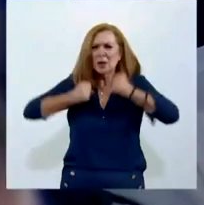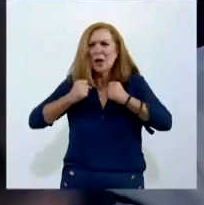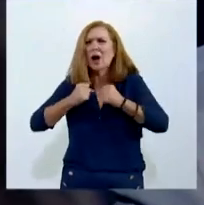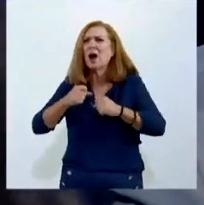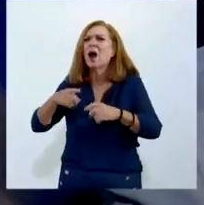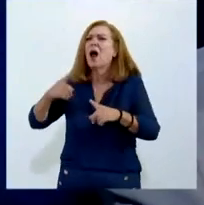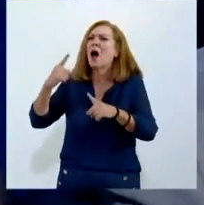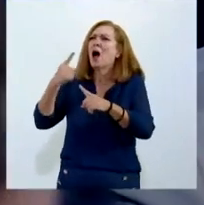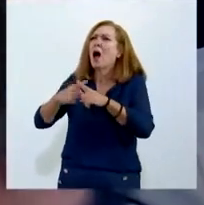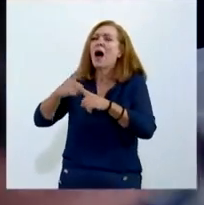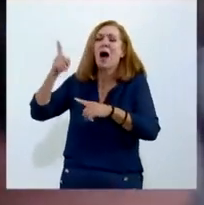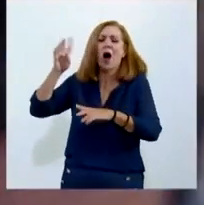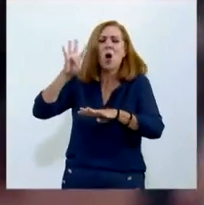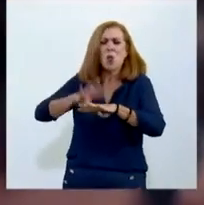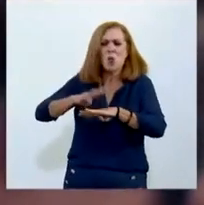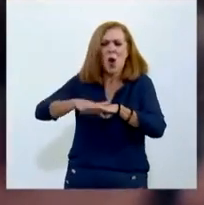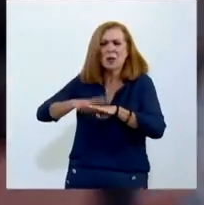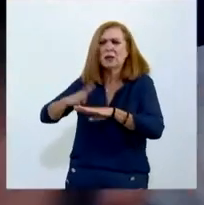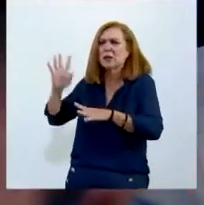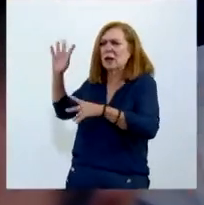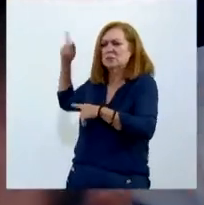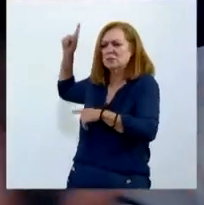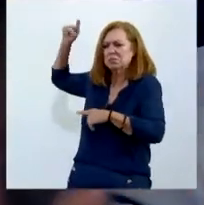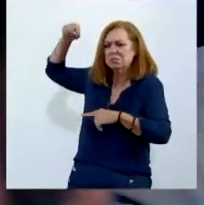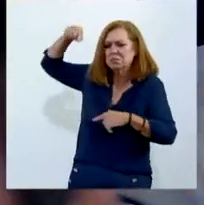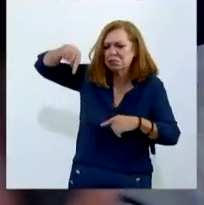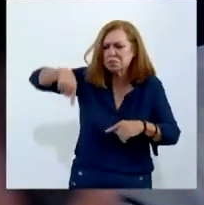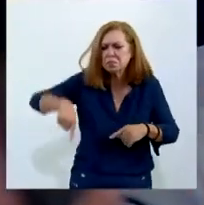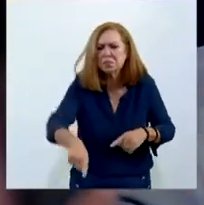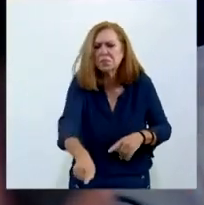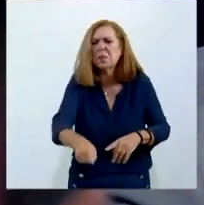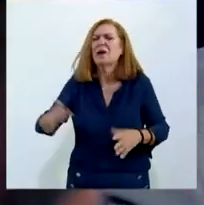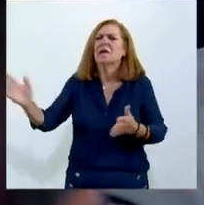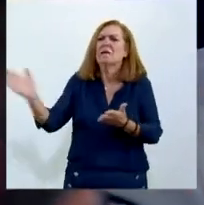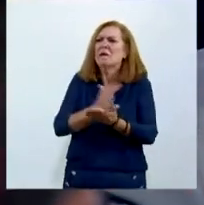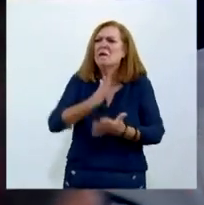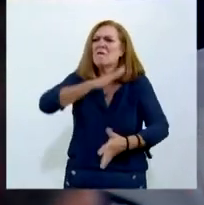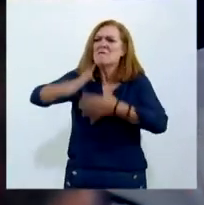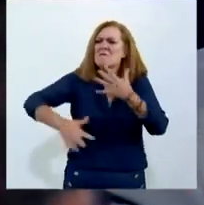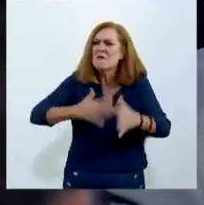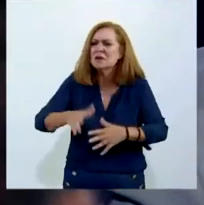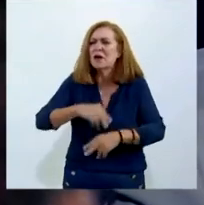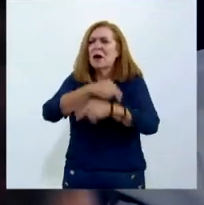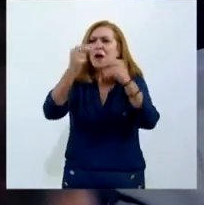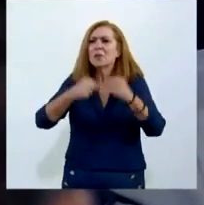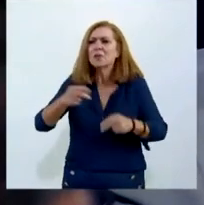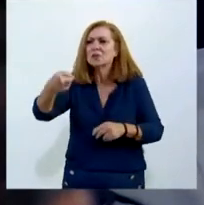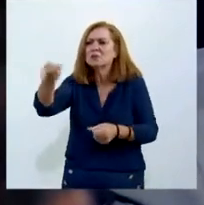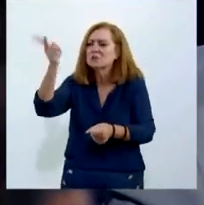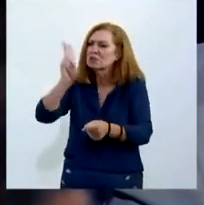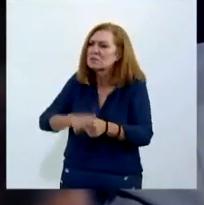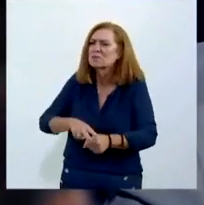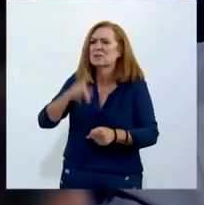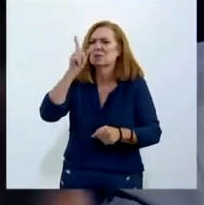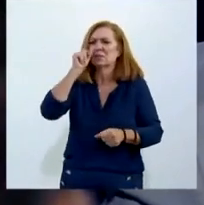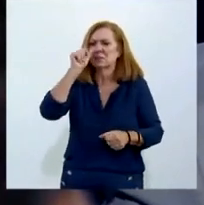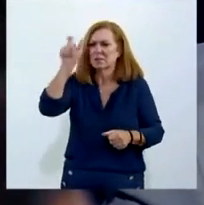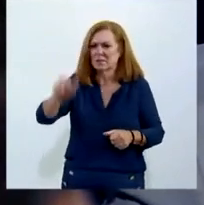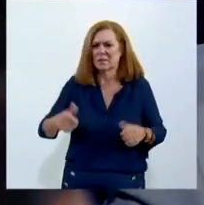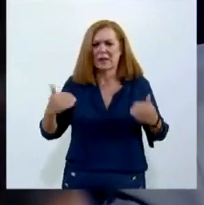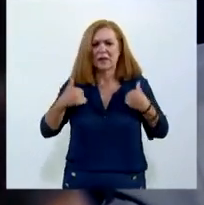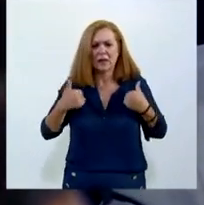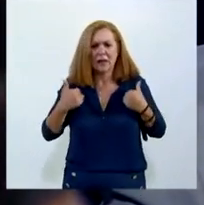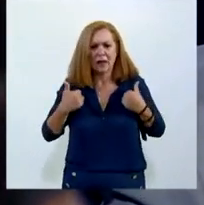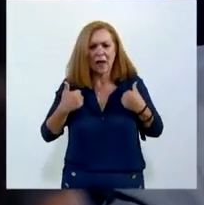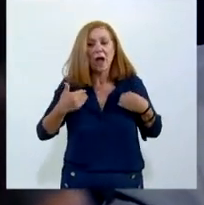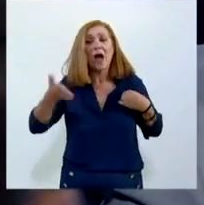και κατέληξαν στη Νέα Φιλαδέλφεια, όπου σημειώθηκαν αποτρόπαια επεισόδια με αποτέλεσμα το θανάσιμο τραυματισμό του Μιχάλη Κατσούρη. Η Ελλάδα, κύριε